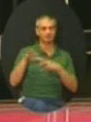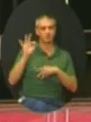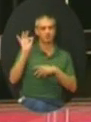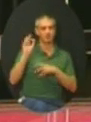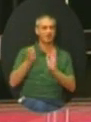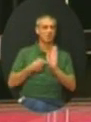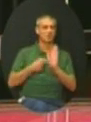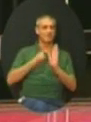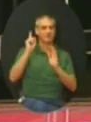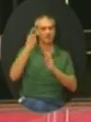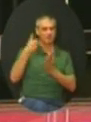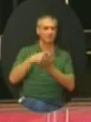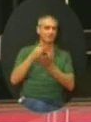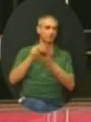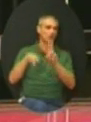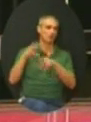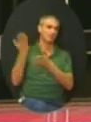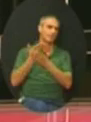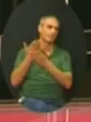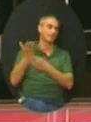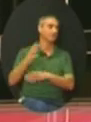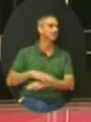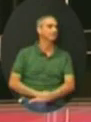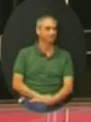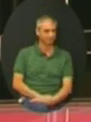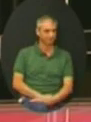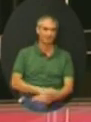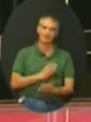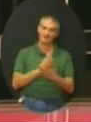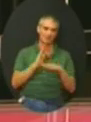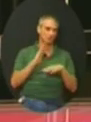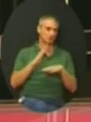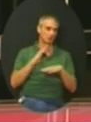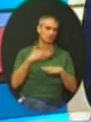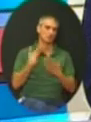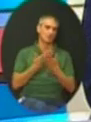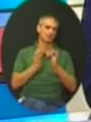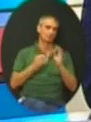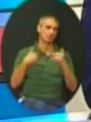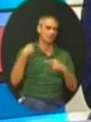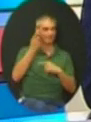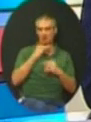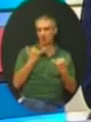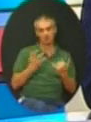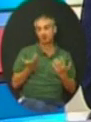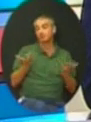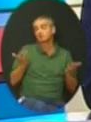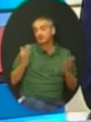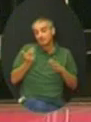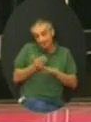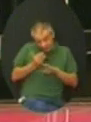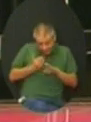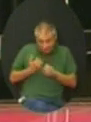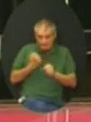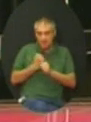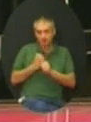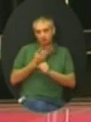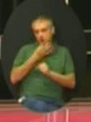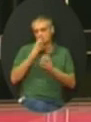את התובע הכללי, ושימשיך לטפל בתיקים האלה. זה ליועץ המשפטי הבא, זה לא יכול להיות ליועץ המשפטי הנוכחי. ככל שנקדים לעשות